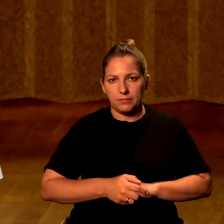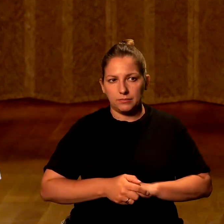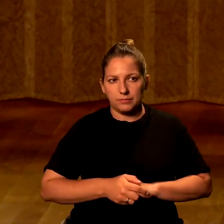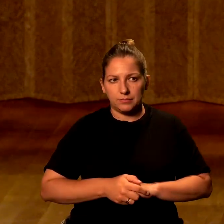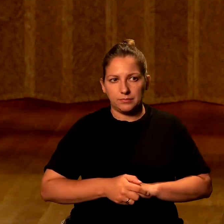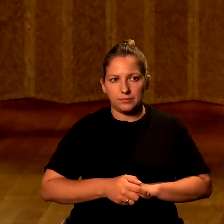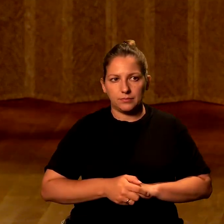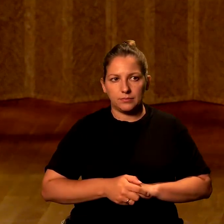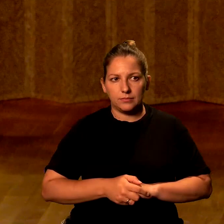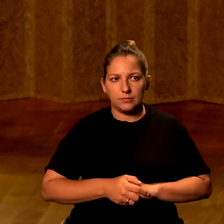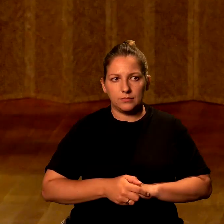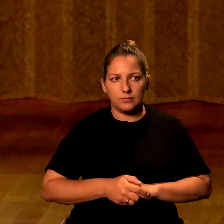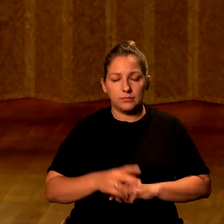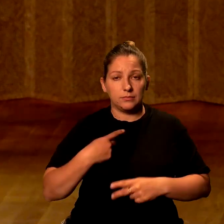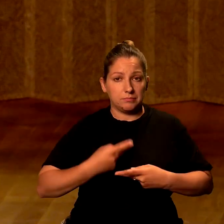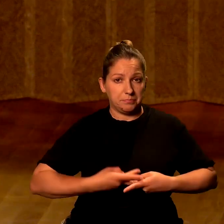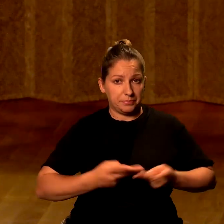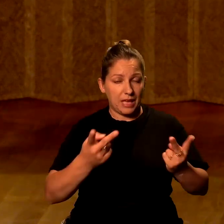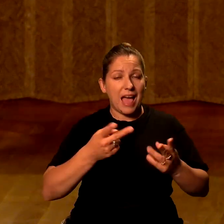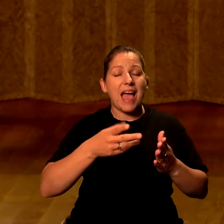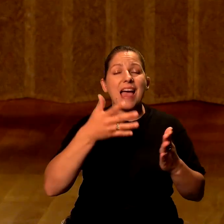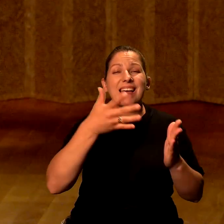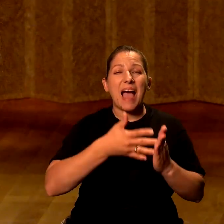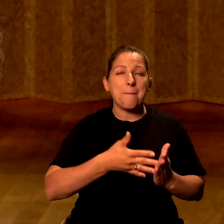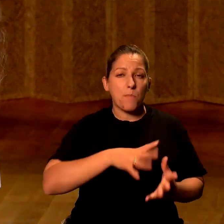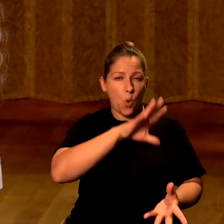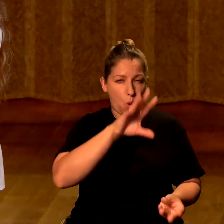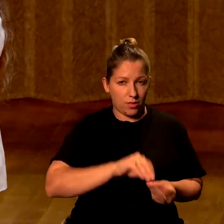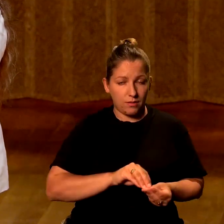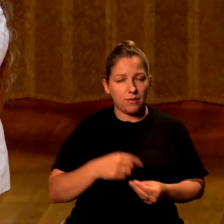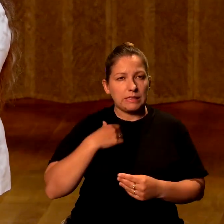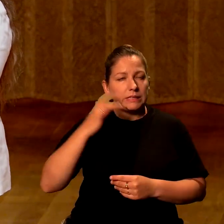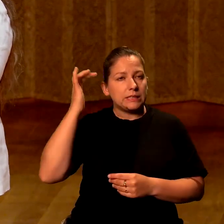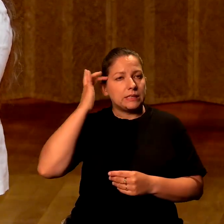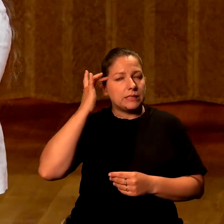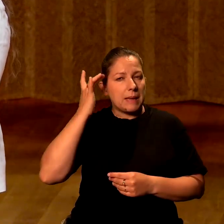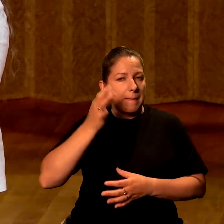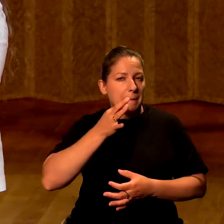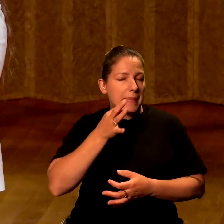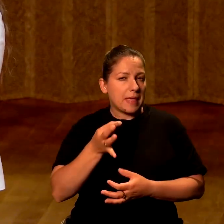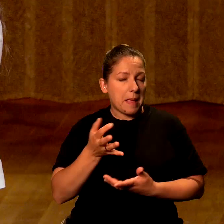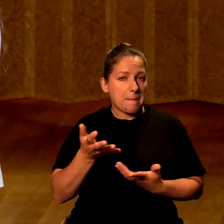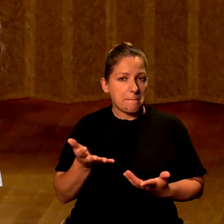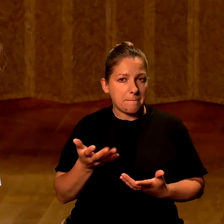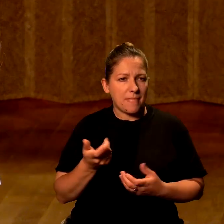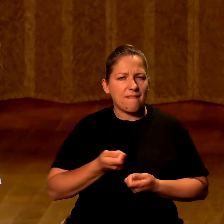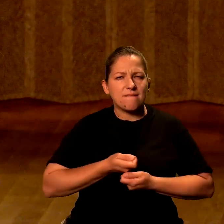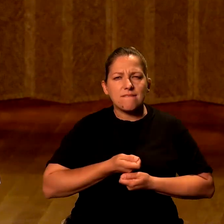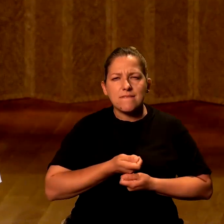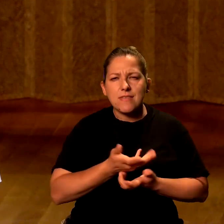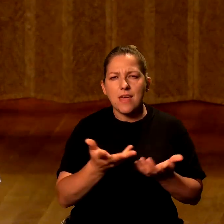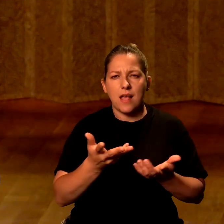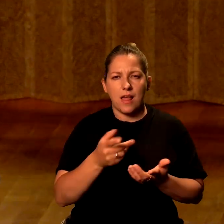Kiedy opublikowaliśmy raport, to w mojej głowie pojawiło się takie pytanie, że w wielu,